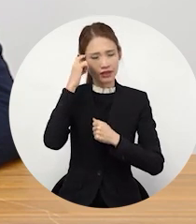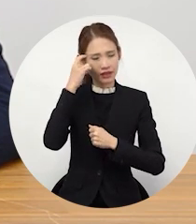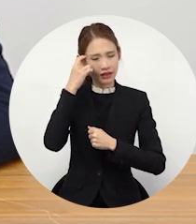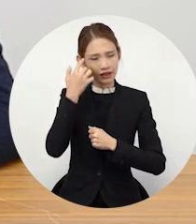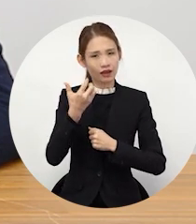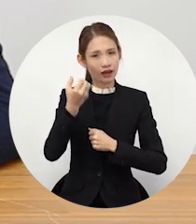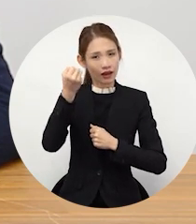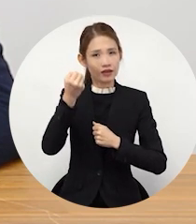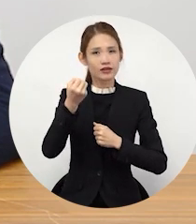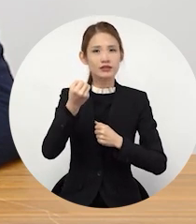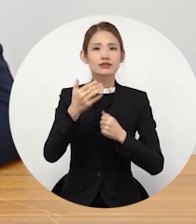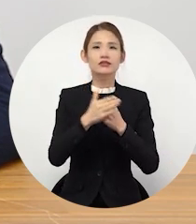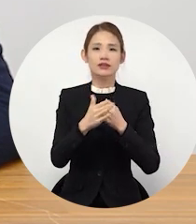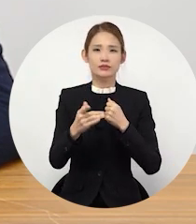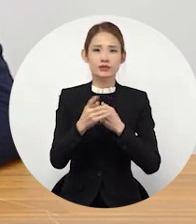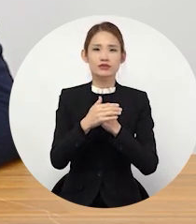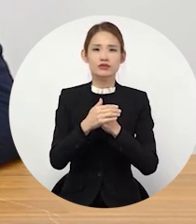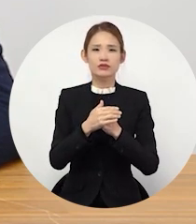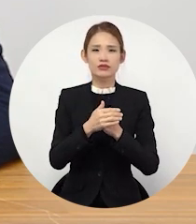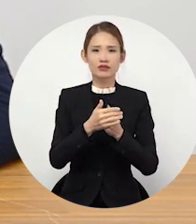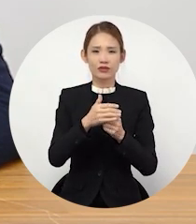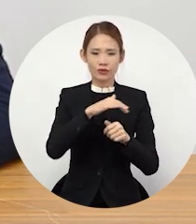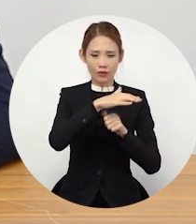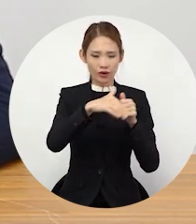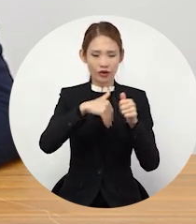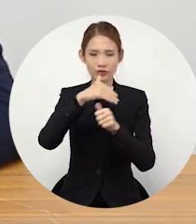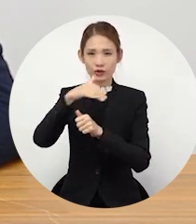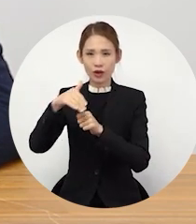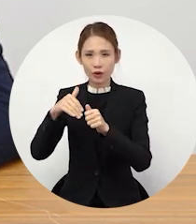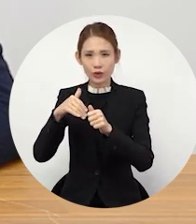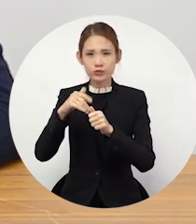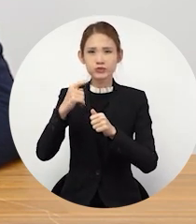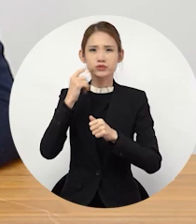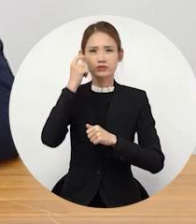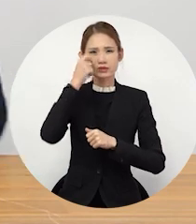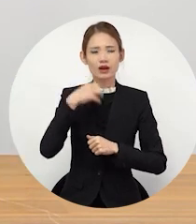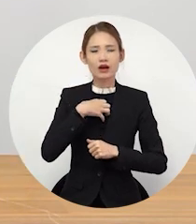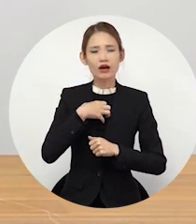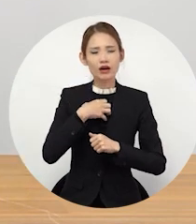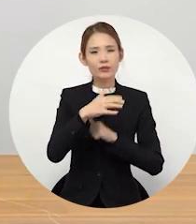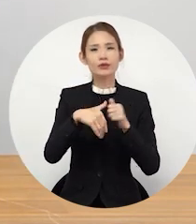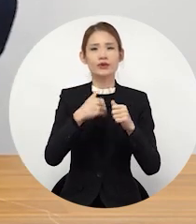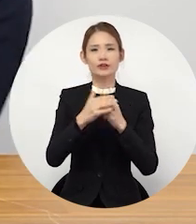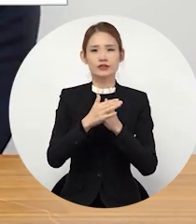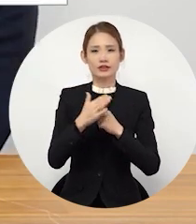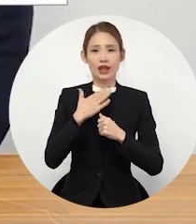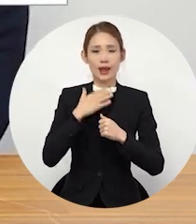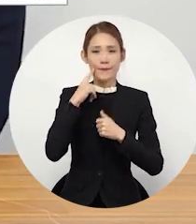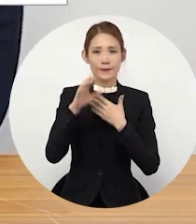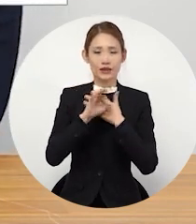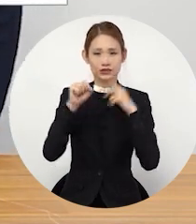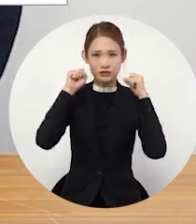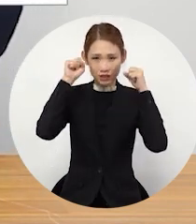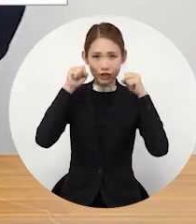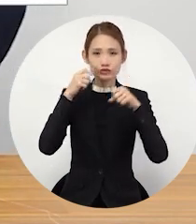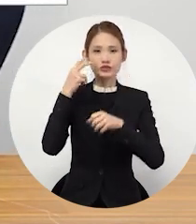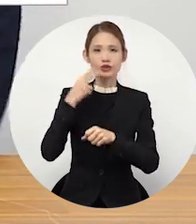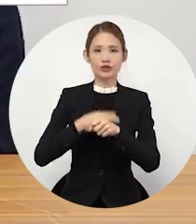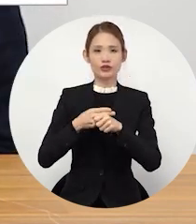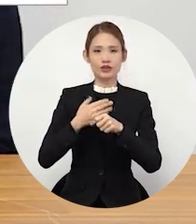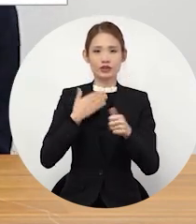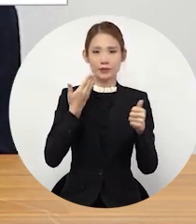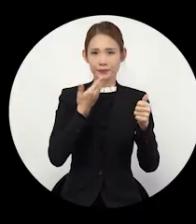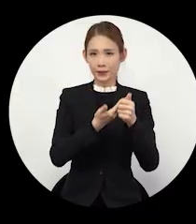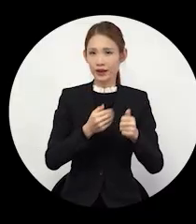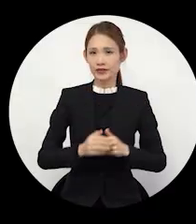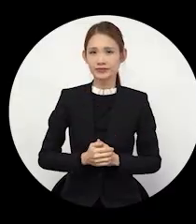스페셜한, 약간 이런 게 되다 보니까 이런 극과 극의 상황으로 우리를 자꾸 몰아넣는 것 같아요. 그러면 제가 만약에 네. 체육 선생님이었다면 학창시절에 홍윤